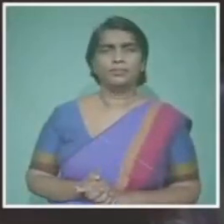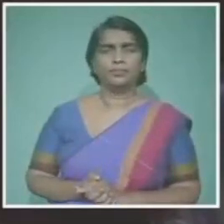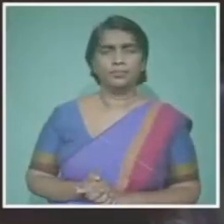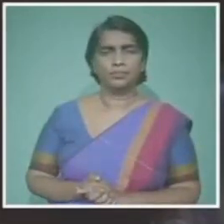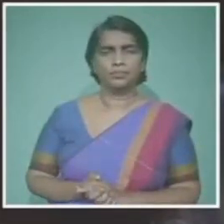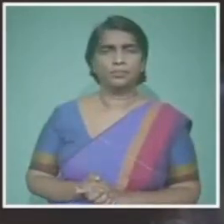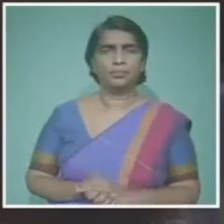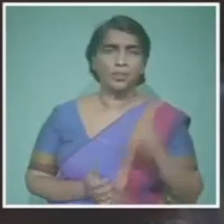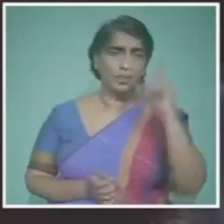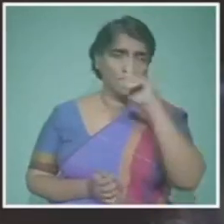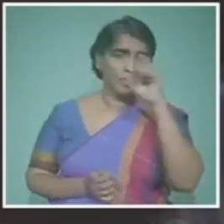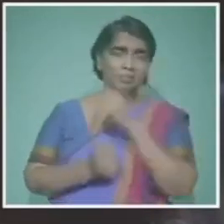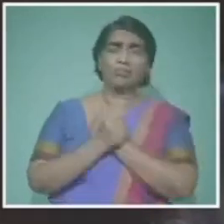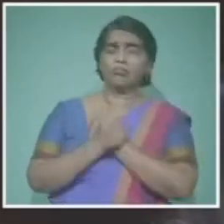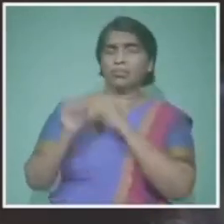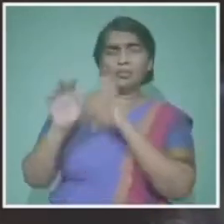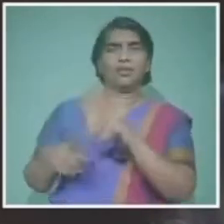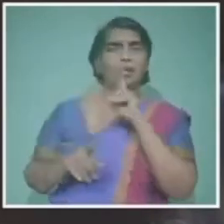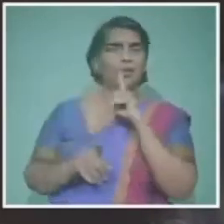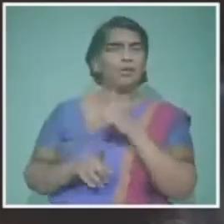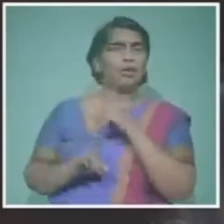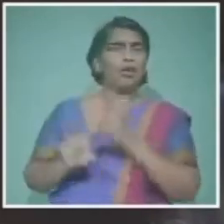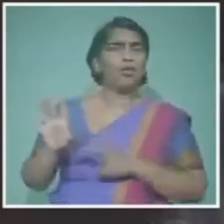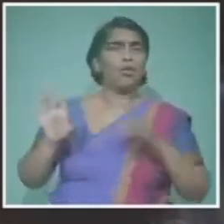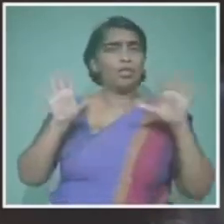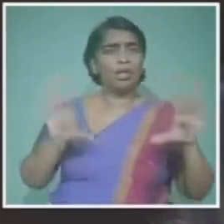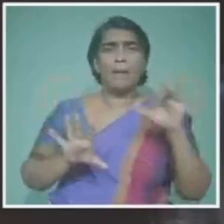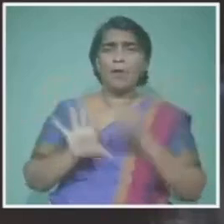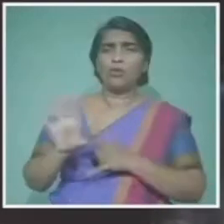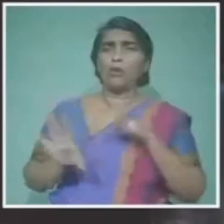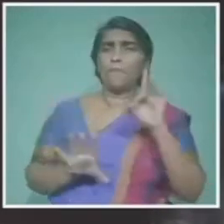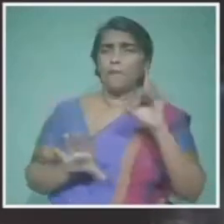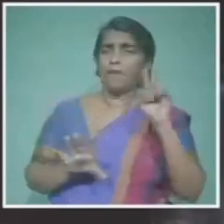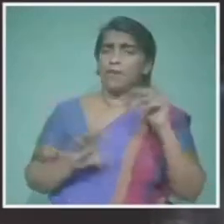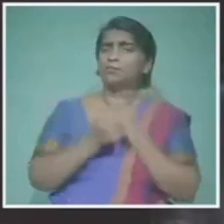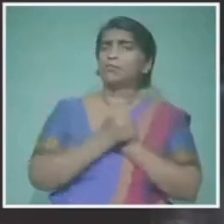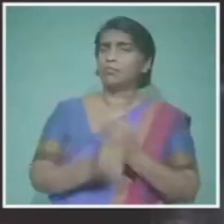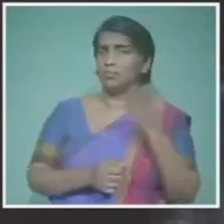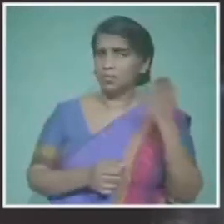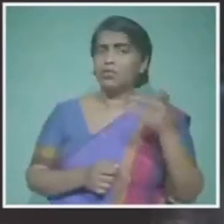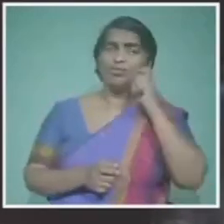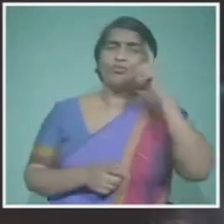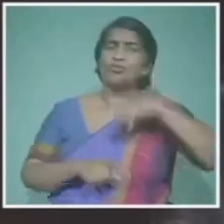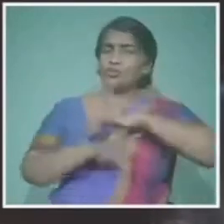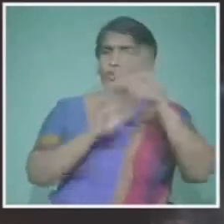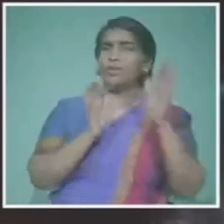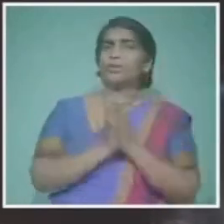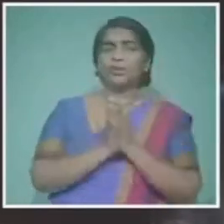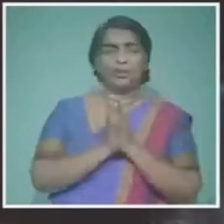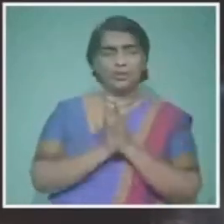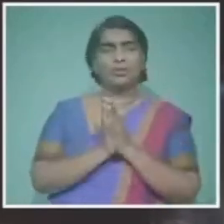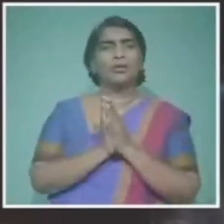mahasiswa kipya kini ini baru ini kerana kata kerana. Jangan ini lah, orang itu daya baru istain no. Ini ok, apa anti kerana betul jantah.